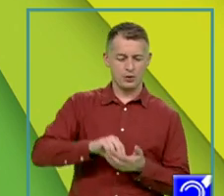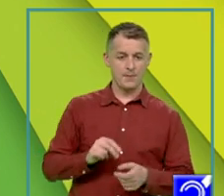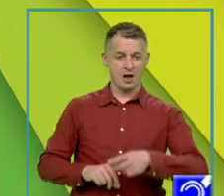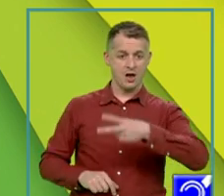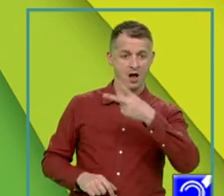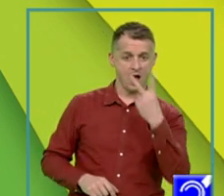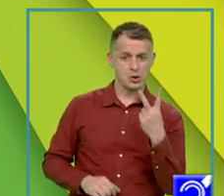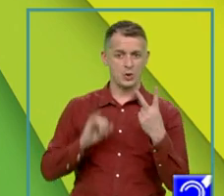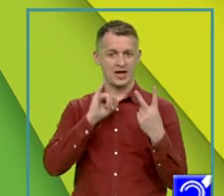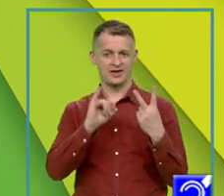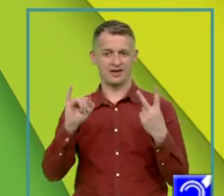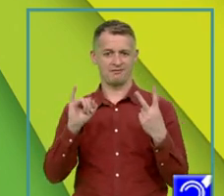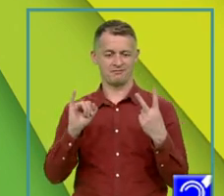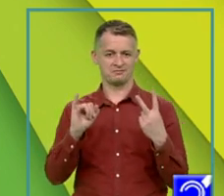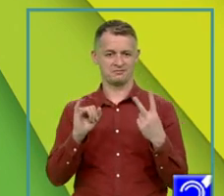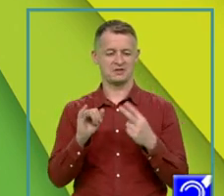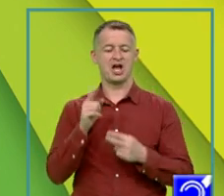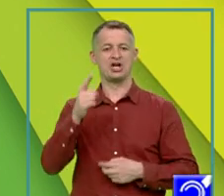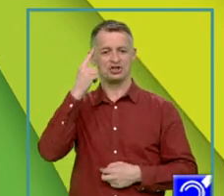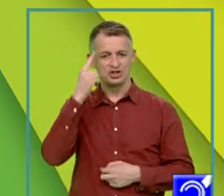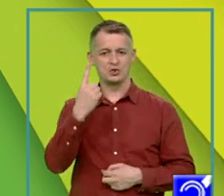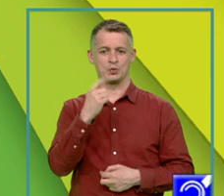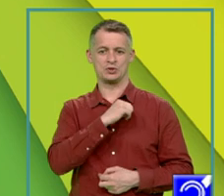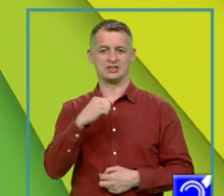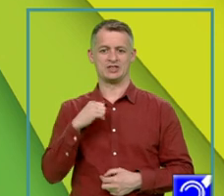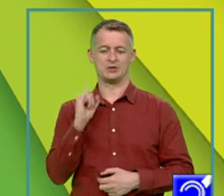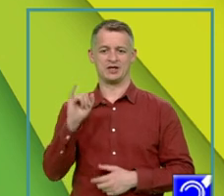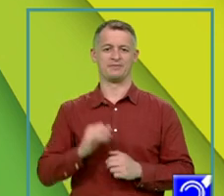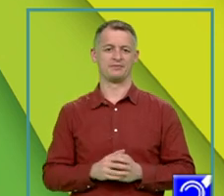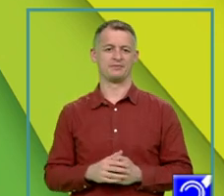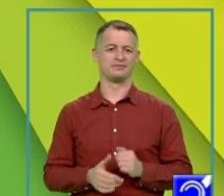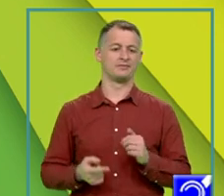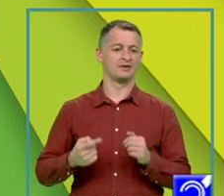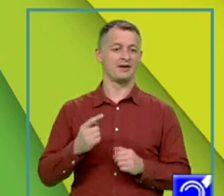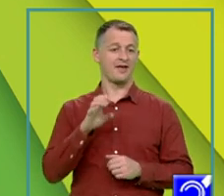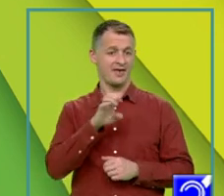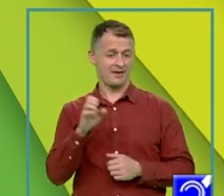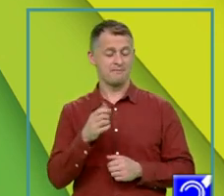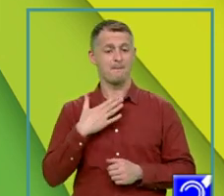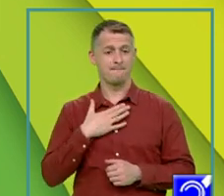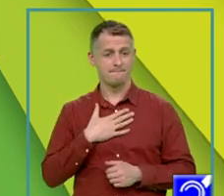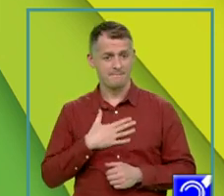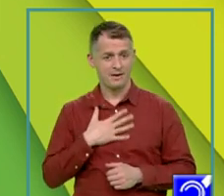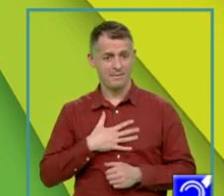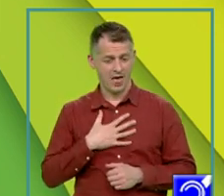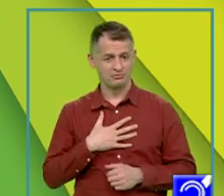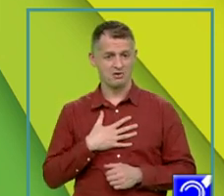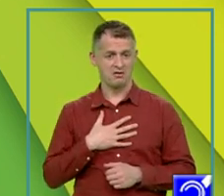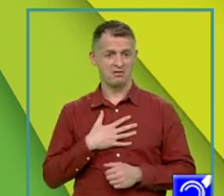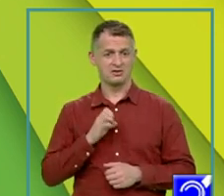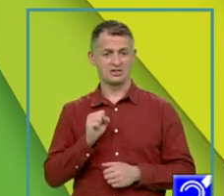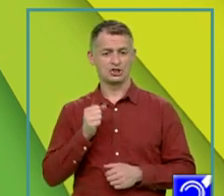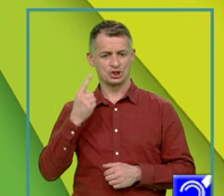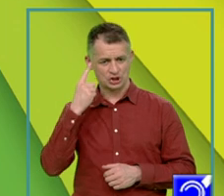Aici ai știi un singur E la punctul E iar place să știu Adevărul este asemănător ca